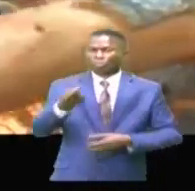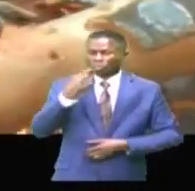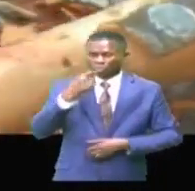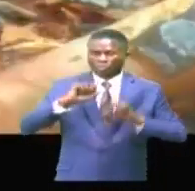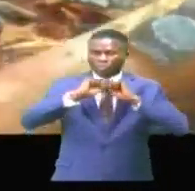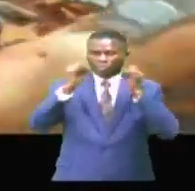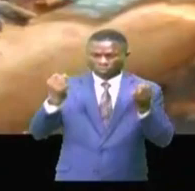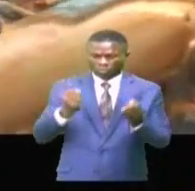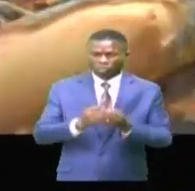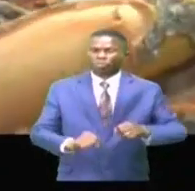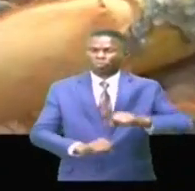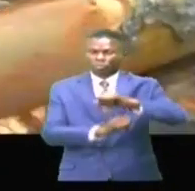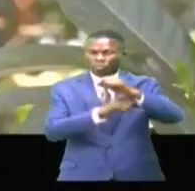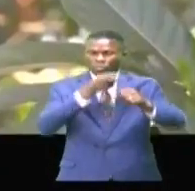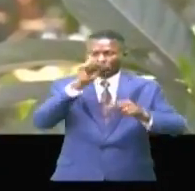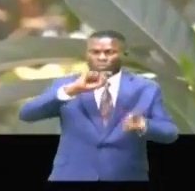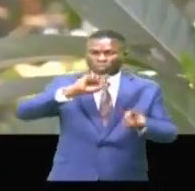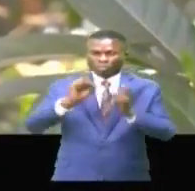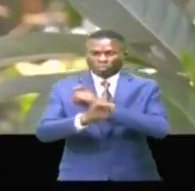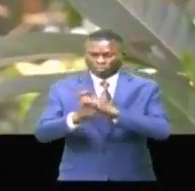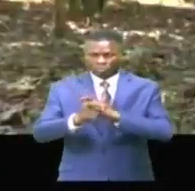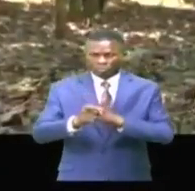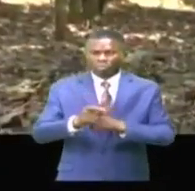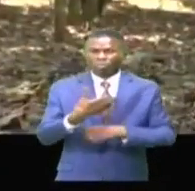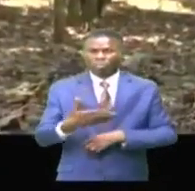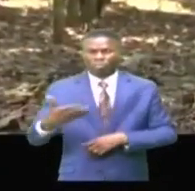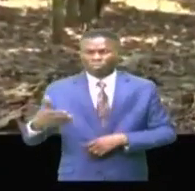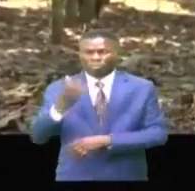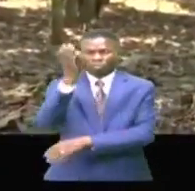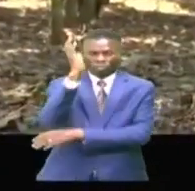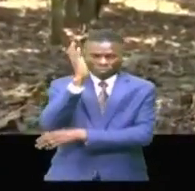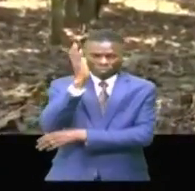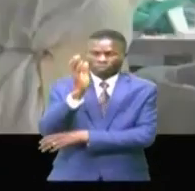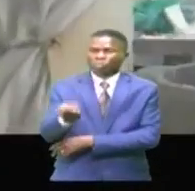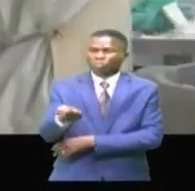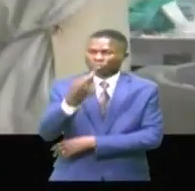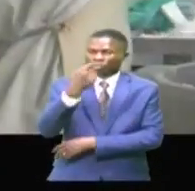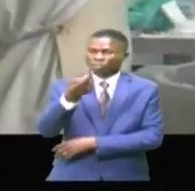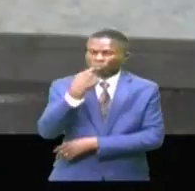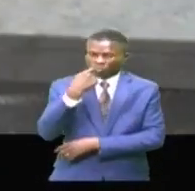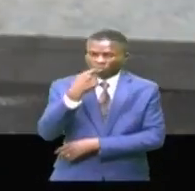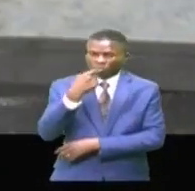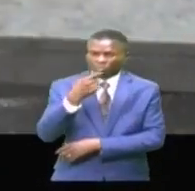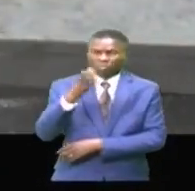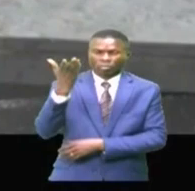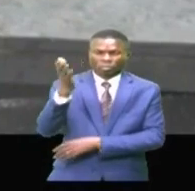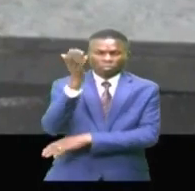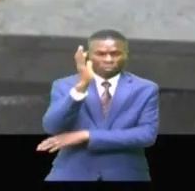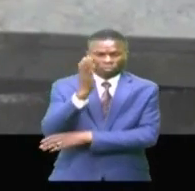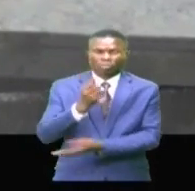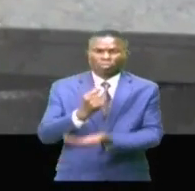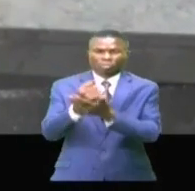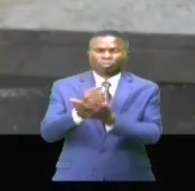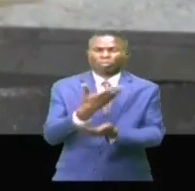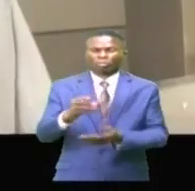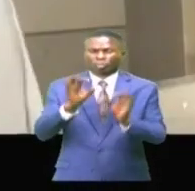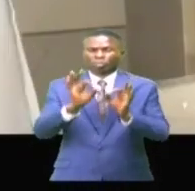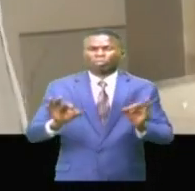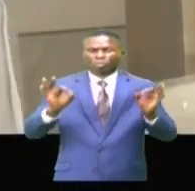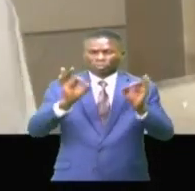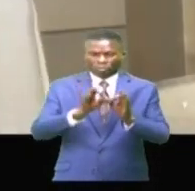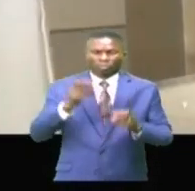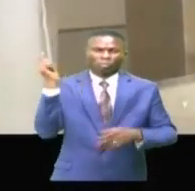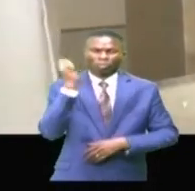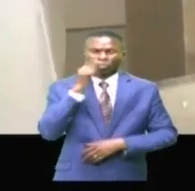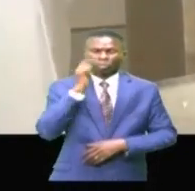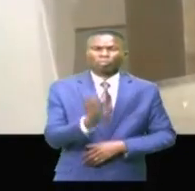pionnière dont la transformation du quinquennat cette plante a forte vertu curatives qui sert de matière première dans la